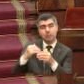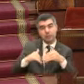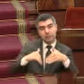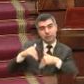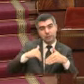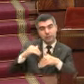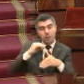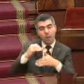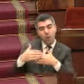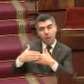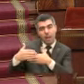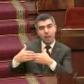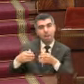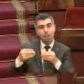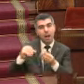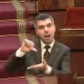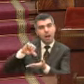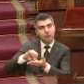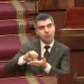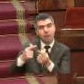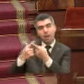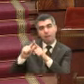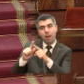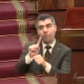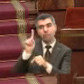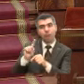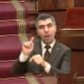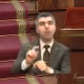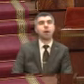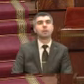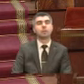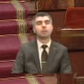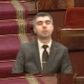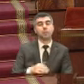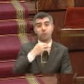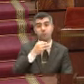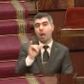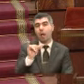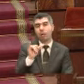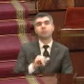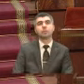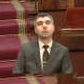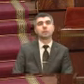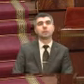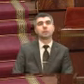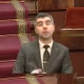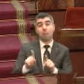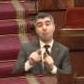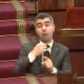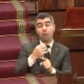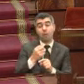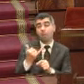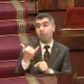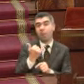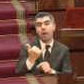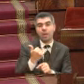بدال جنوبي خاصو بدال شمالي، وسيدي بوعثمان خاصو بدالين. لماذا السيد الوزير؟ باش نرفعوا الحصار على